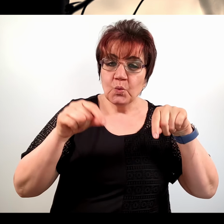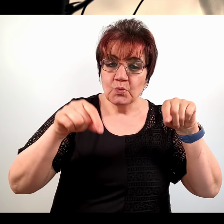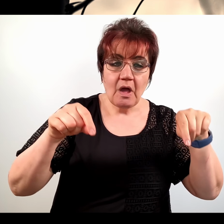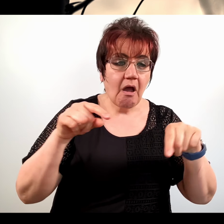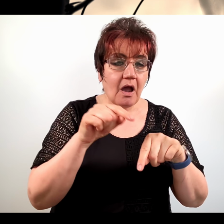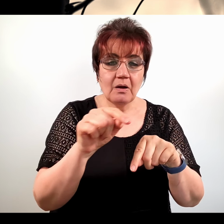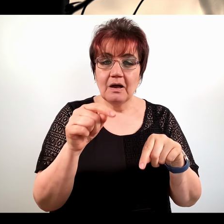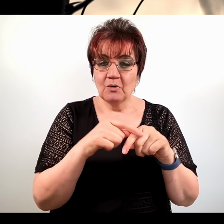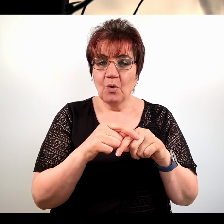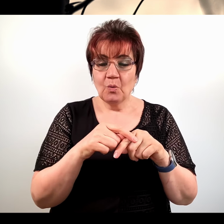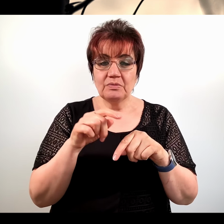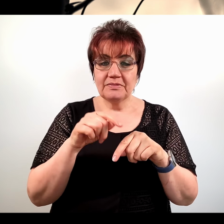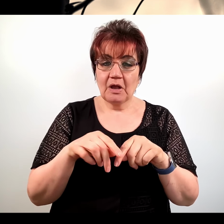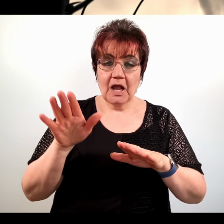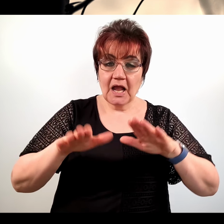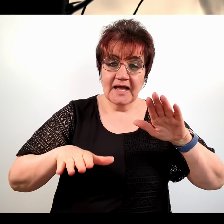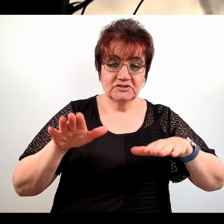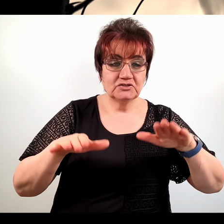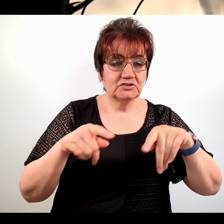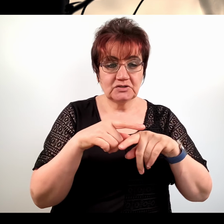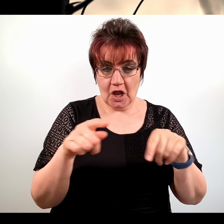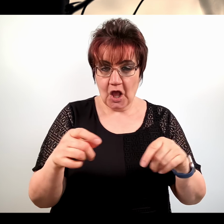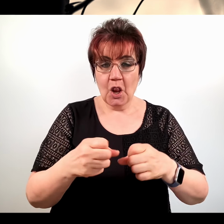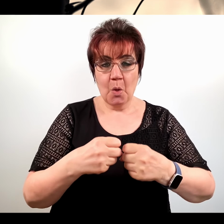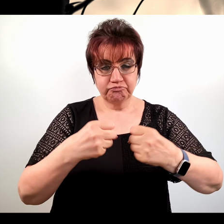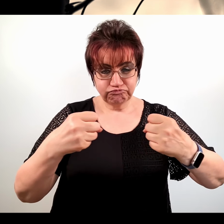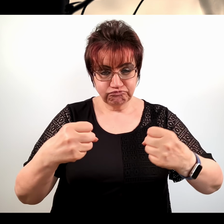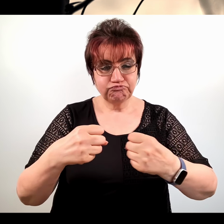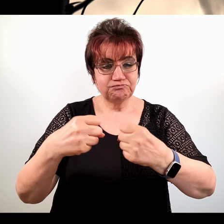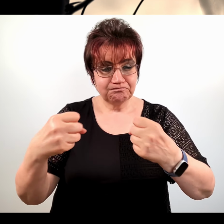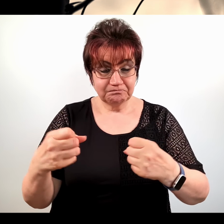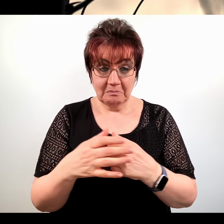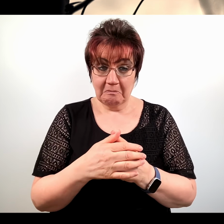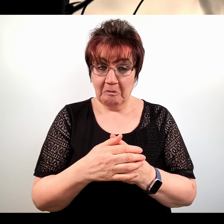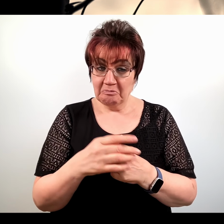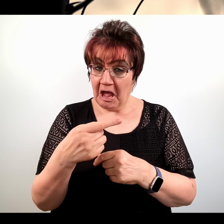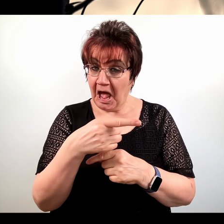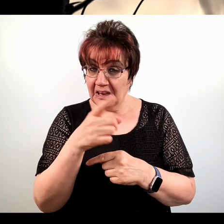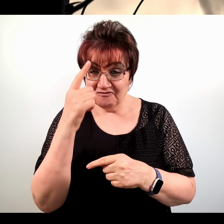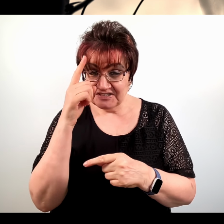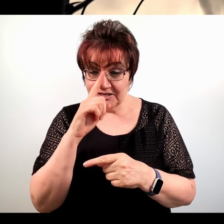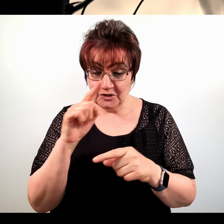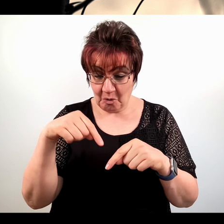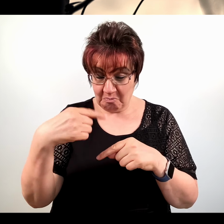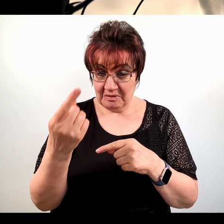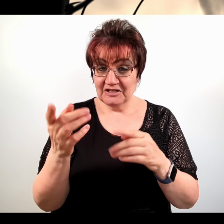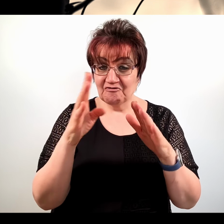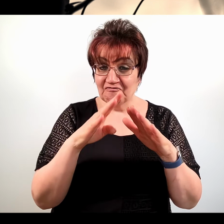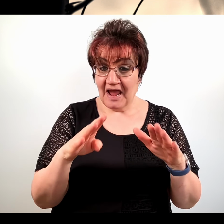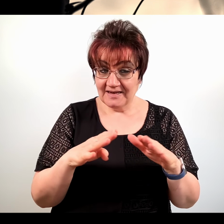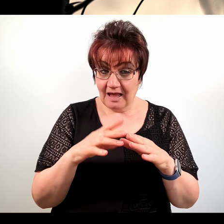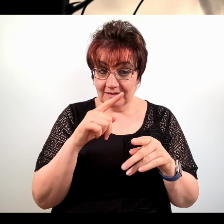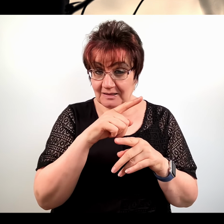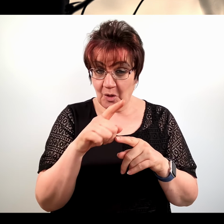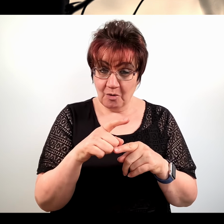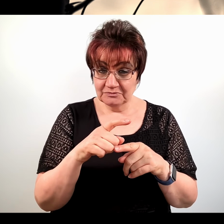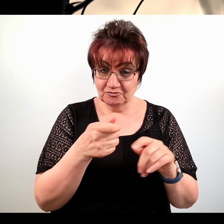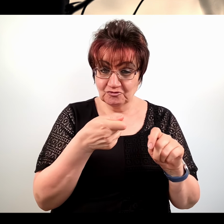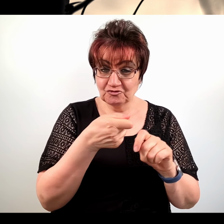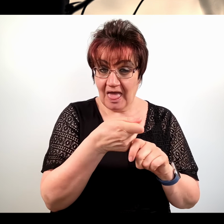waren alle gut gemästet und sie waren ihrer nicht sicher, ob sie Weihnachten überleben werden.